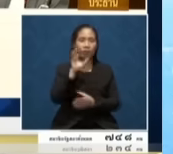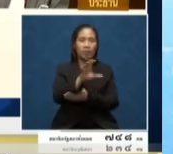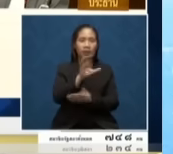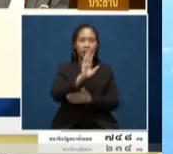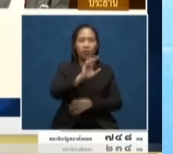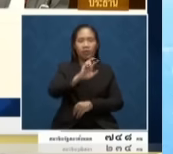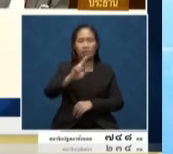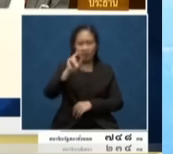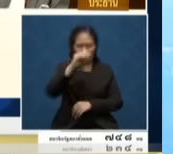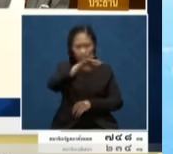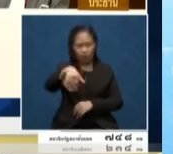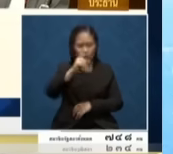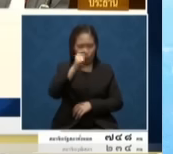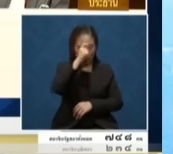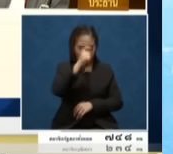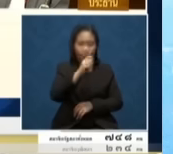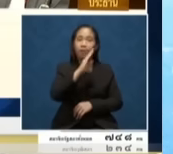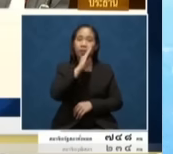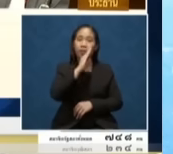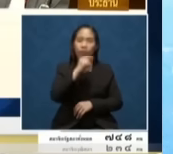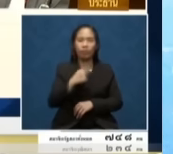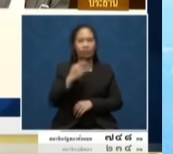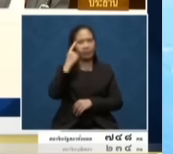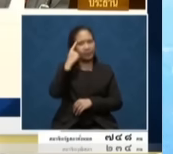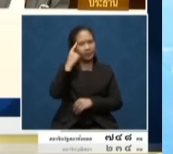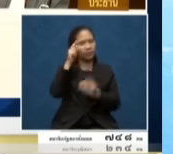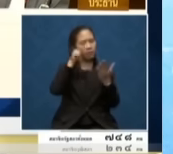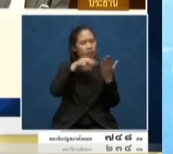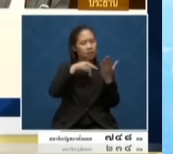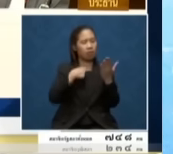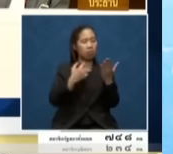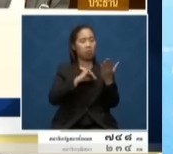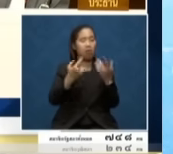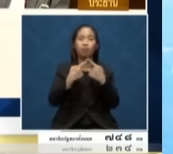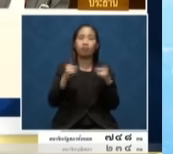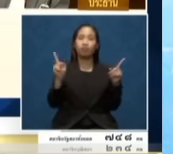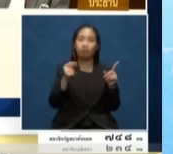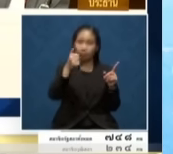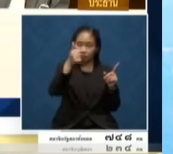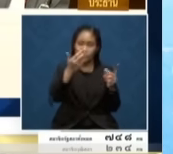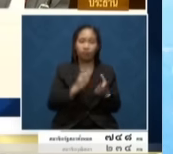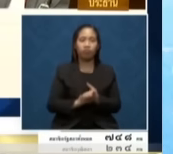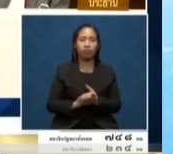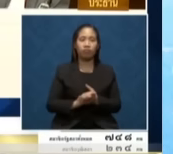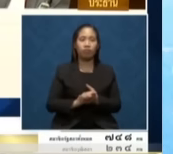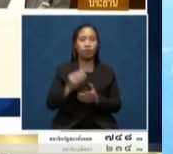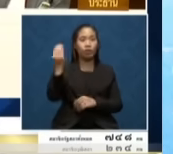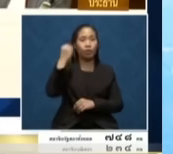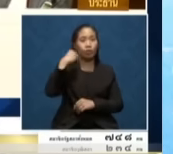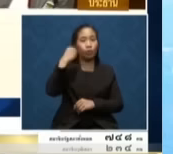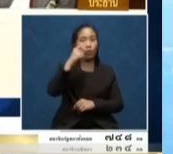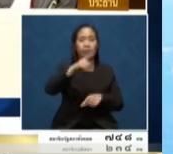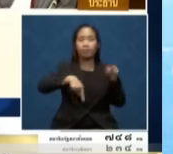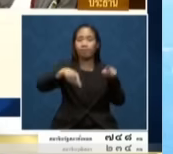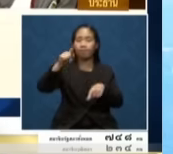เพราะฉะนั้นตอนนี้หวยมันออกได้หลายหน้าเหลือเกินคุณผู้ชมครับแต่มันต้องไปทีละสเต็ปไง Stepวันนี้ตอนแรกมีคนคิด